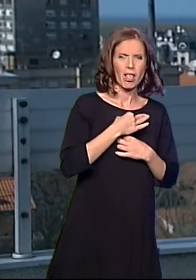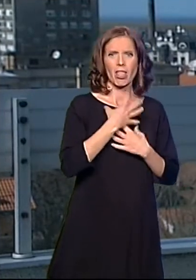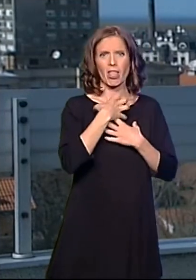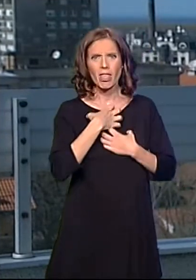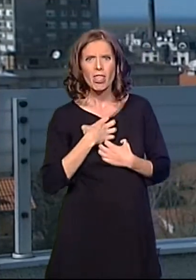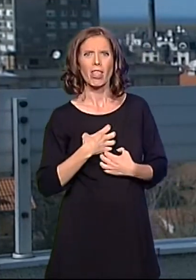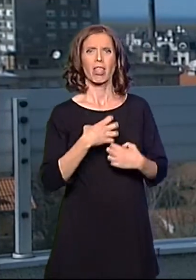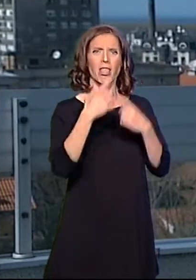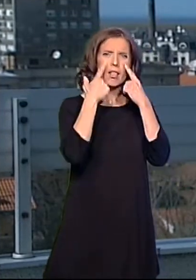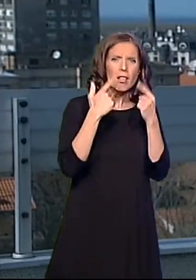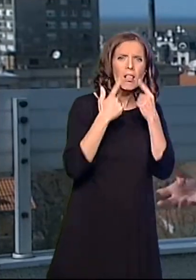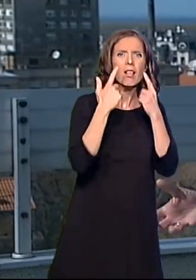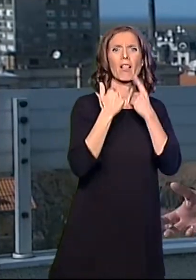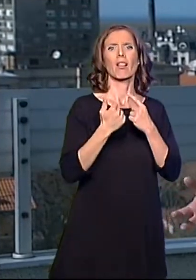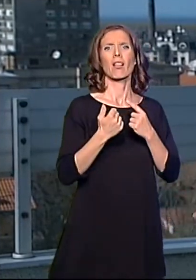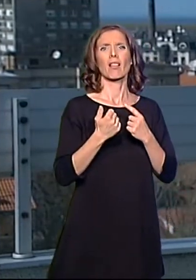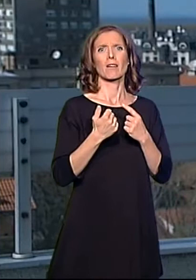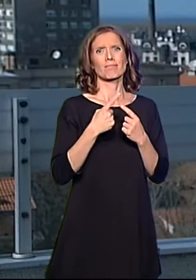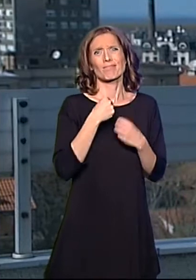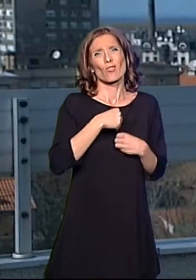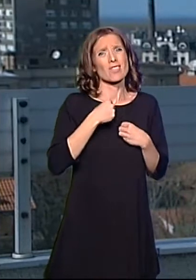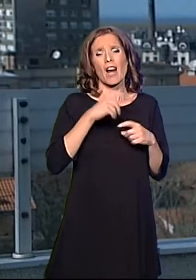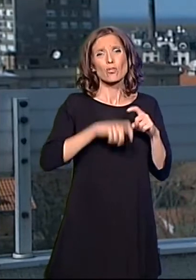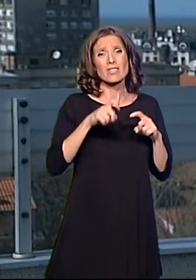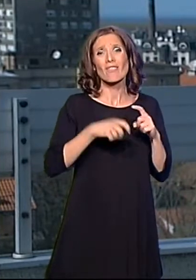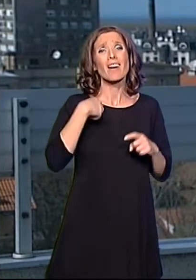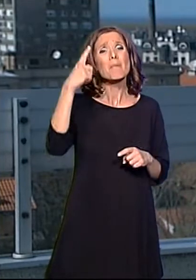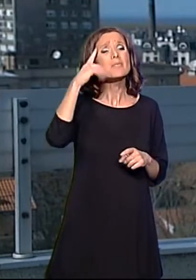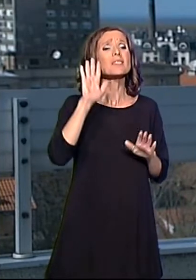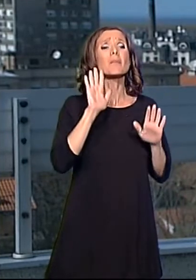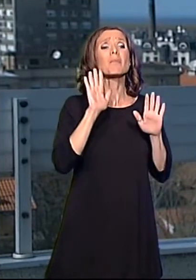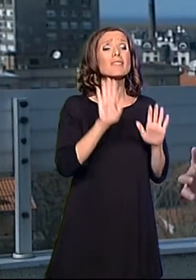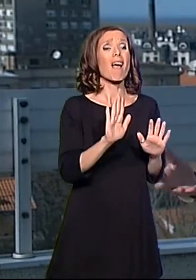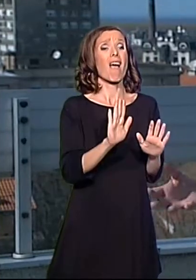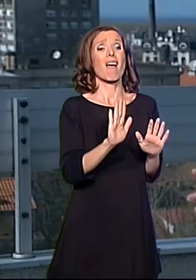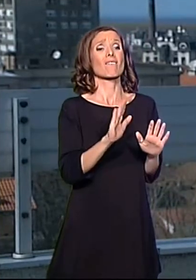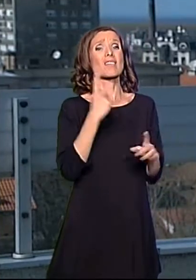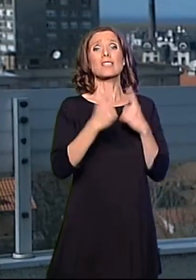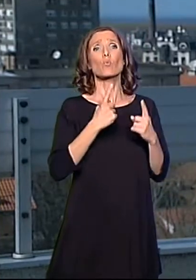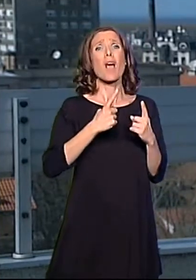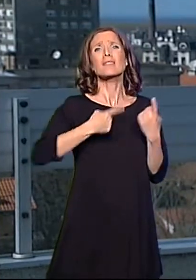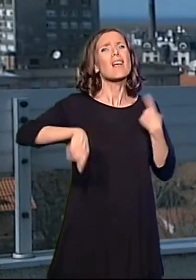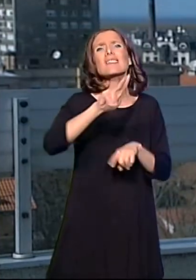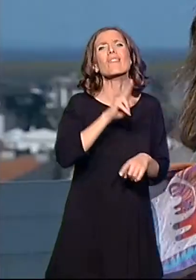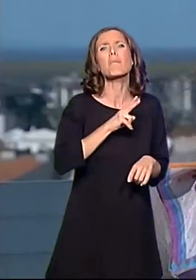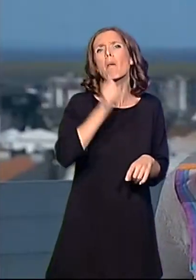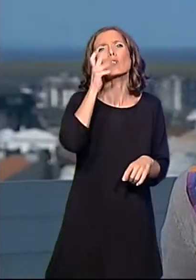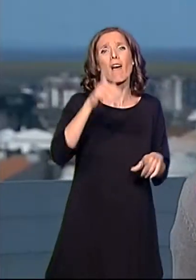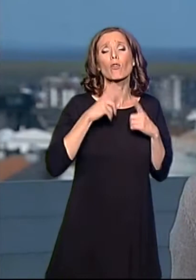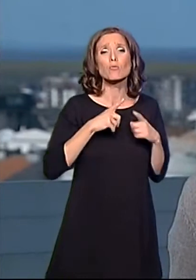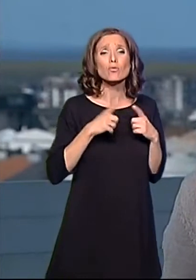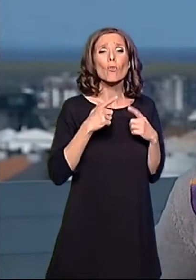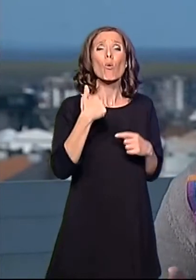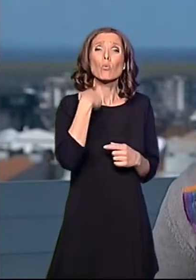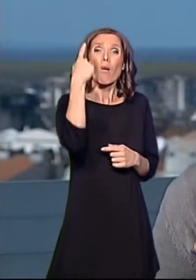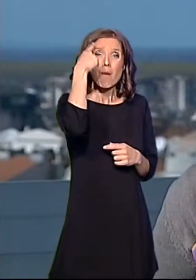do plača, do najstrašnijih stvari. Ja mislim da takve situacije doživljava svako od nas u svakodnevnom životu, ali ja mislim